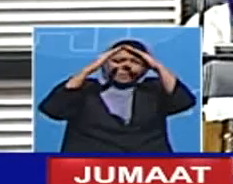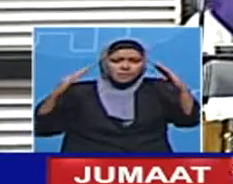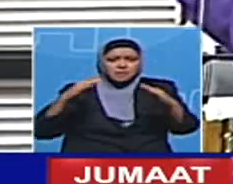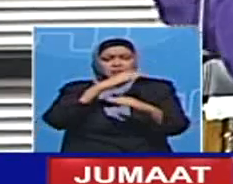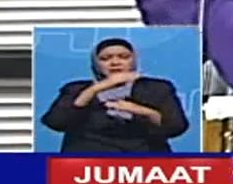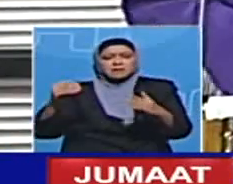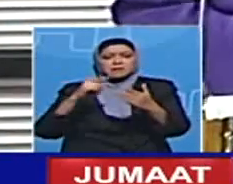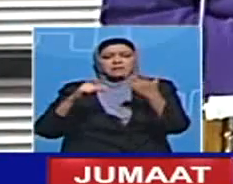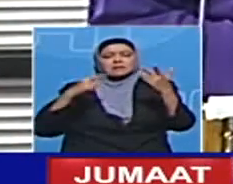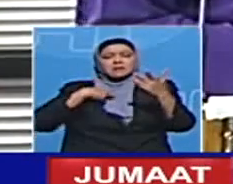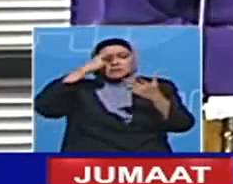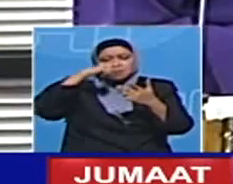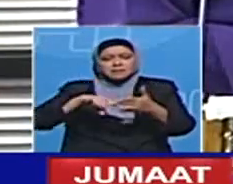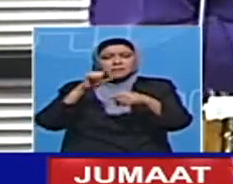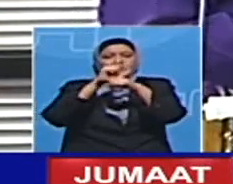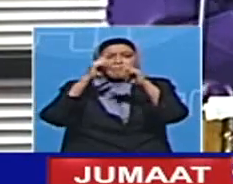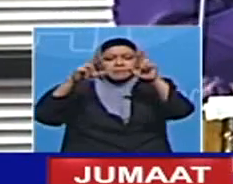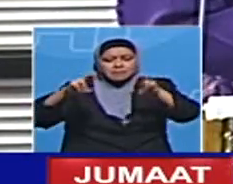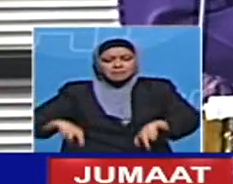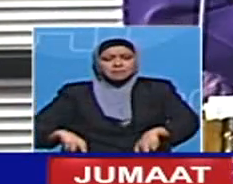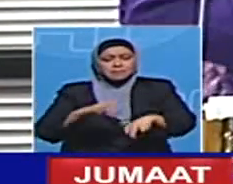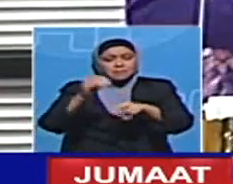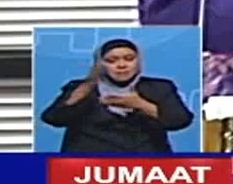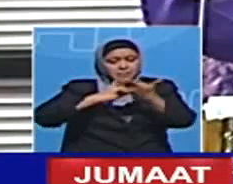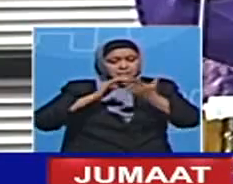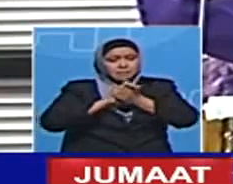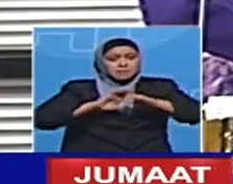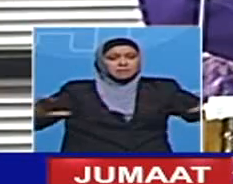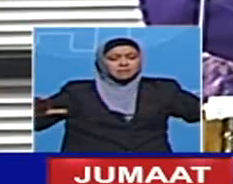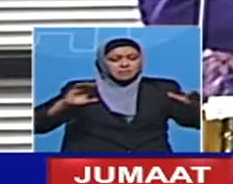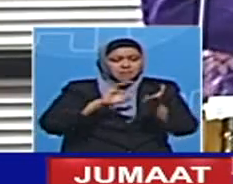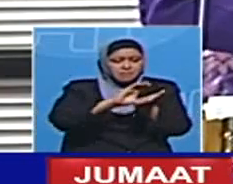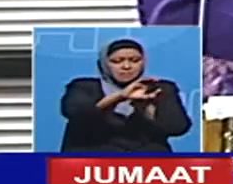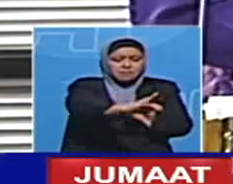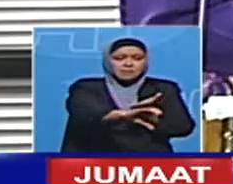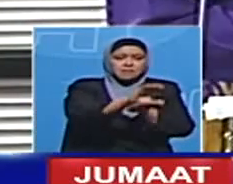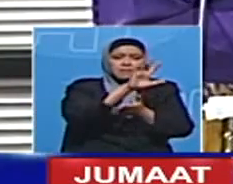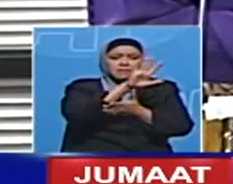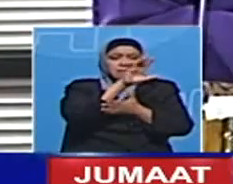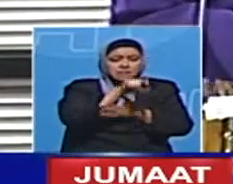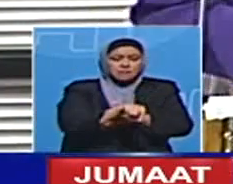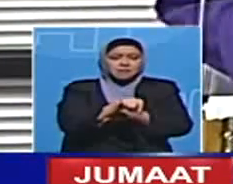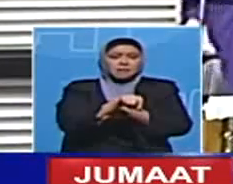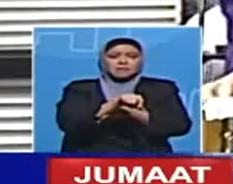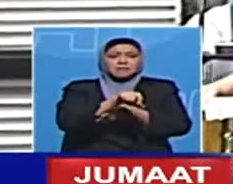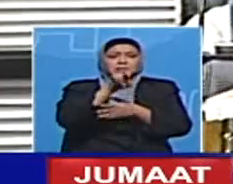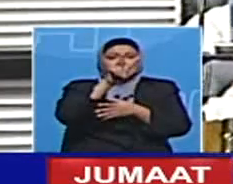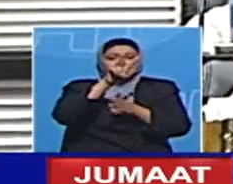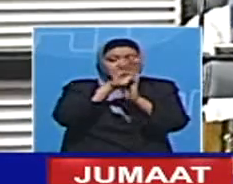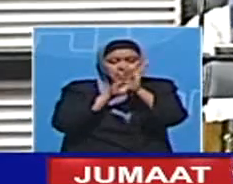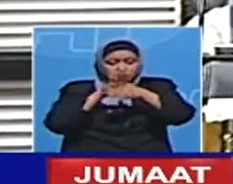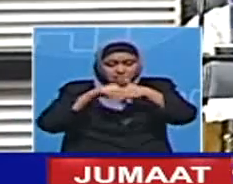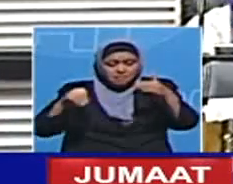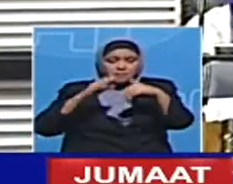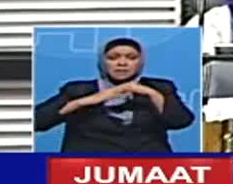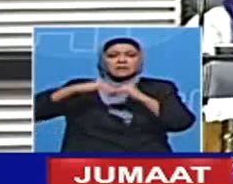serta Kesejahteraan Rakyat manakala sektor keselamatan pula diperuntukkan sebanyak r5.2 bilion selebihnya